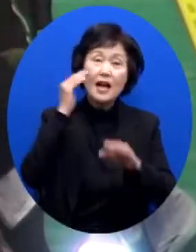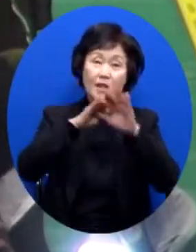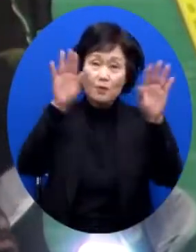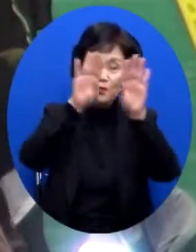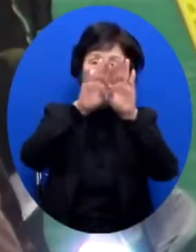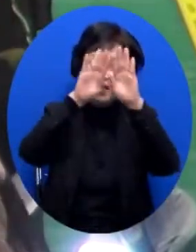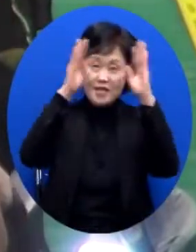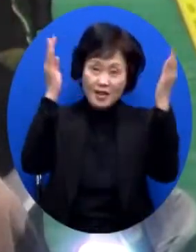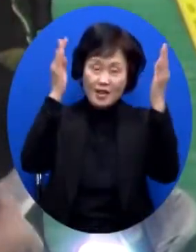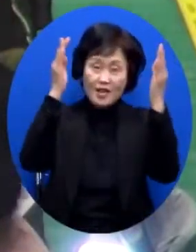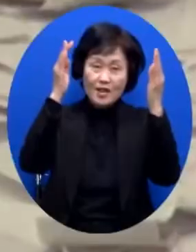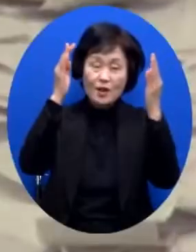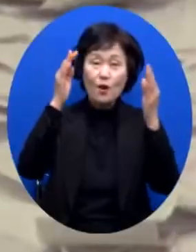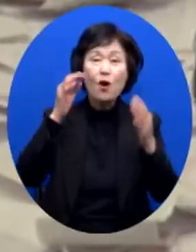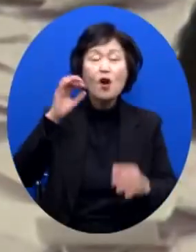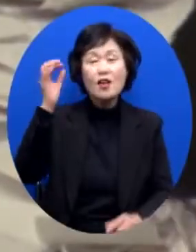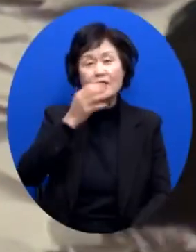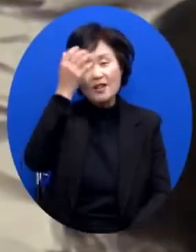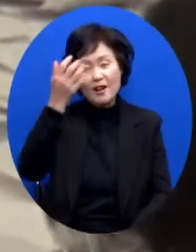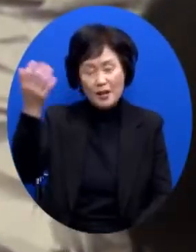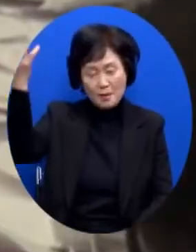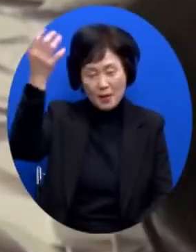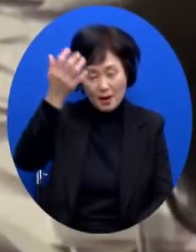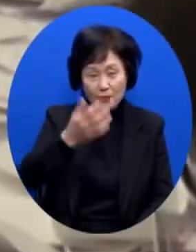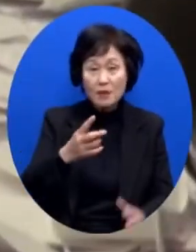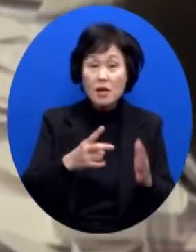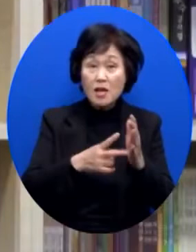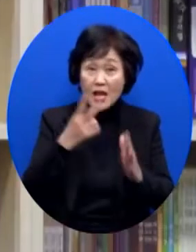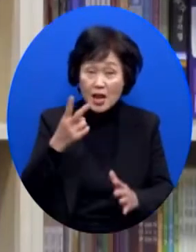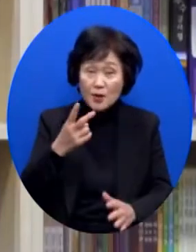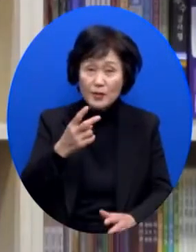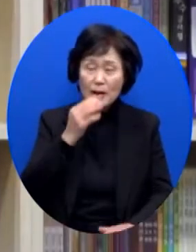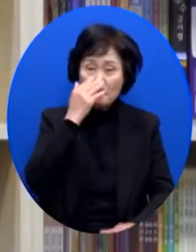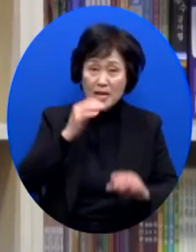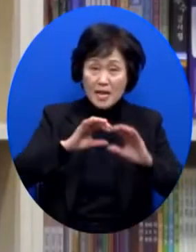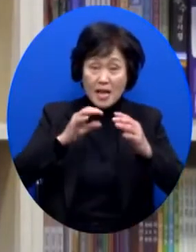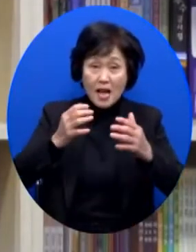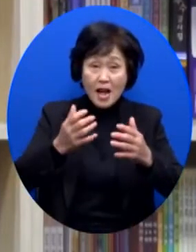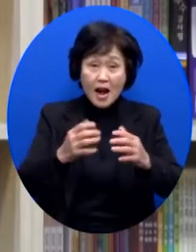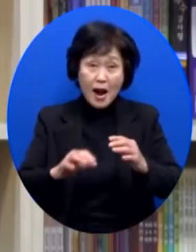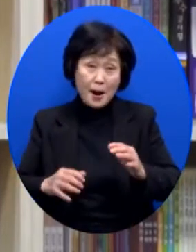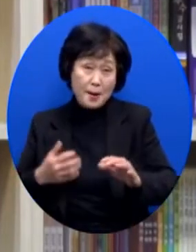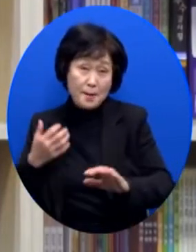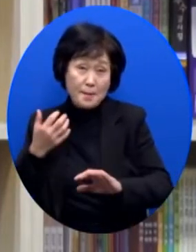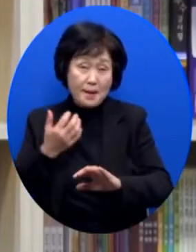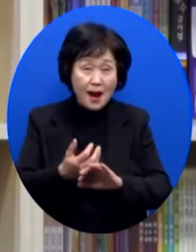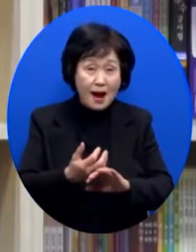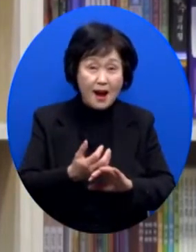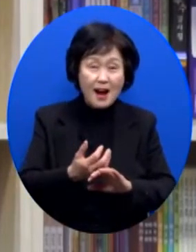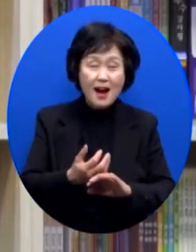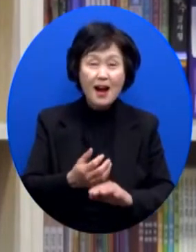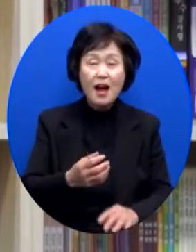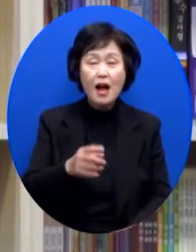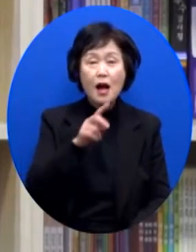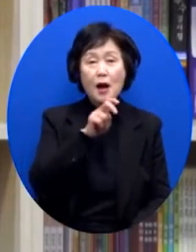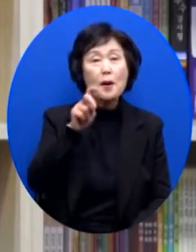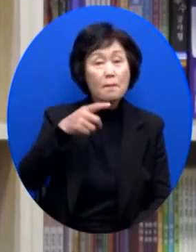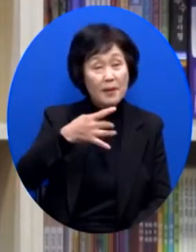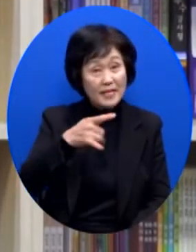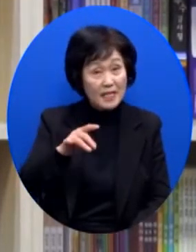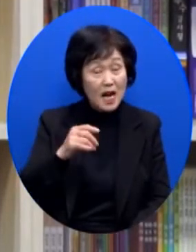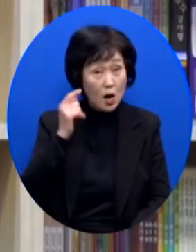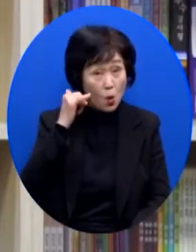소경의 바람이 불어서 예루살렘이 이스라엘이 뒤집어져 버리죠 맞게 아가 뛰어나서 그건